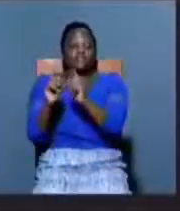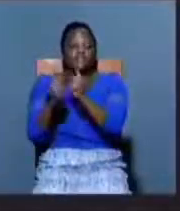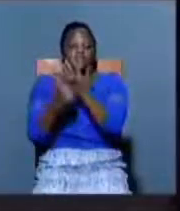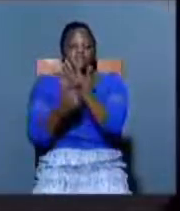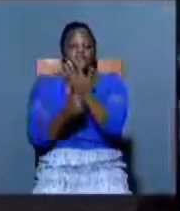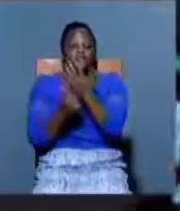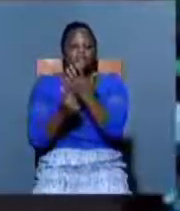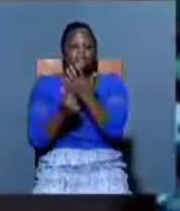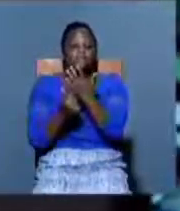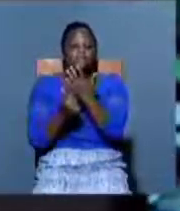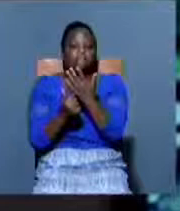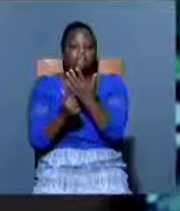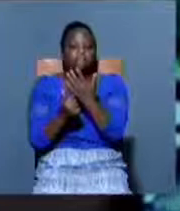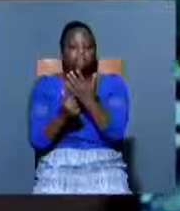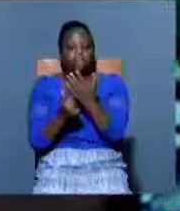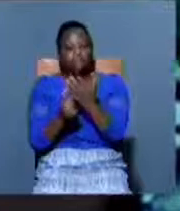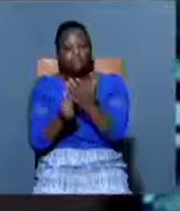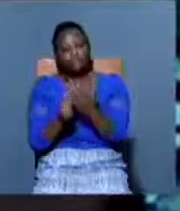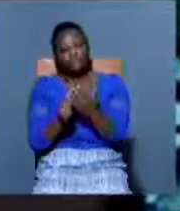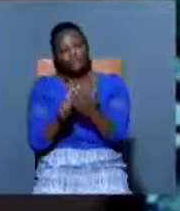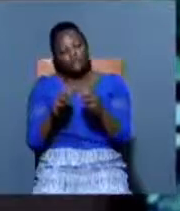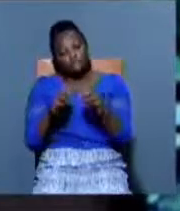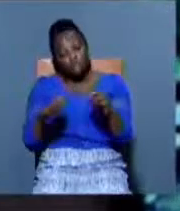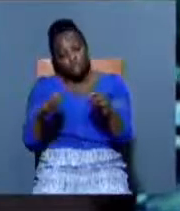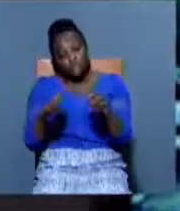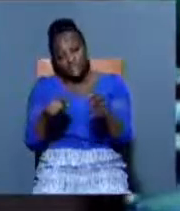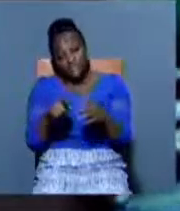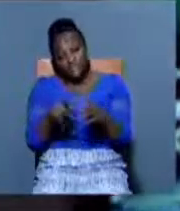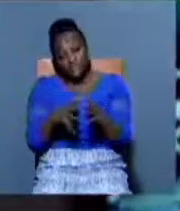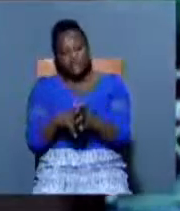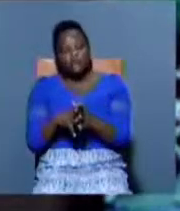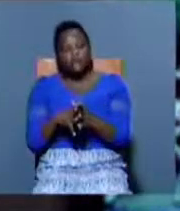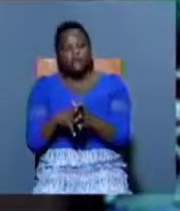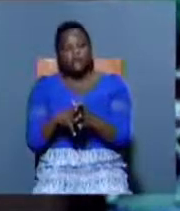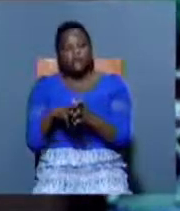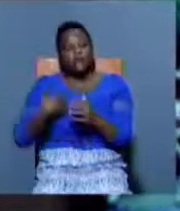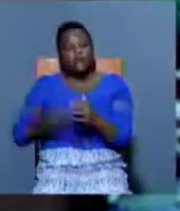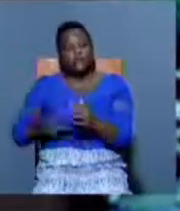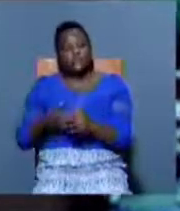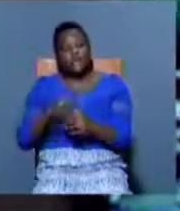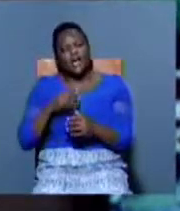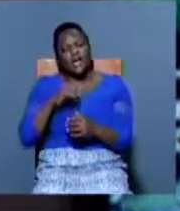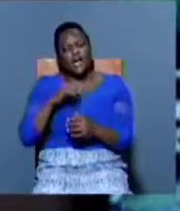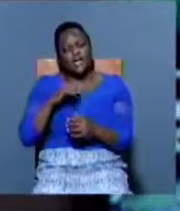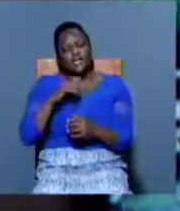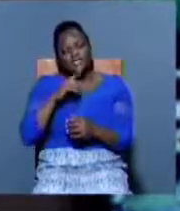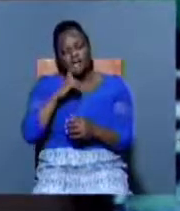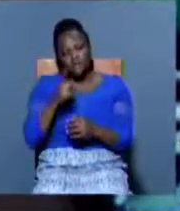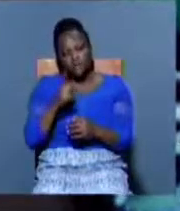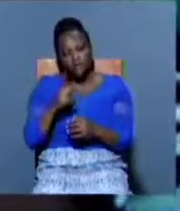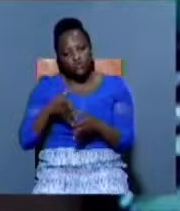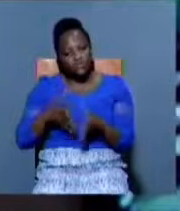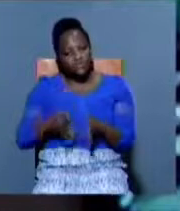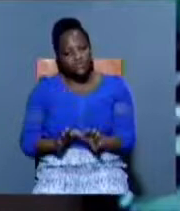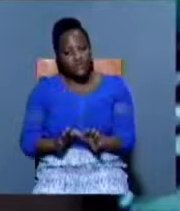pia. Mwanamke anapoambiwa utazaa kwa uchungu, haikuwa adhabu.